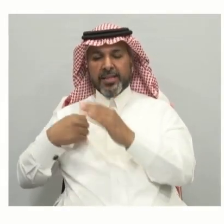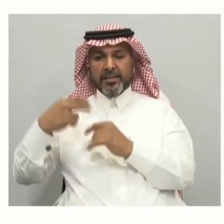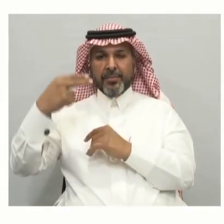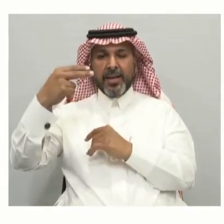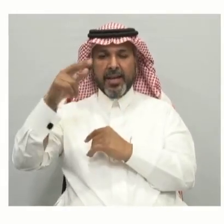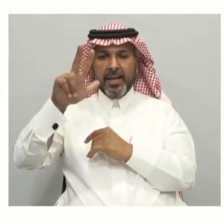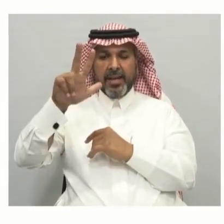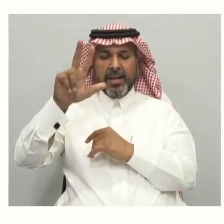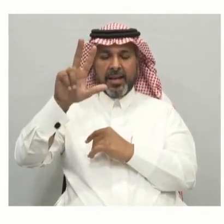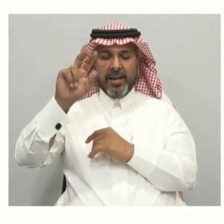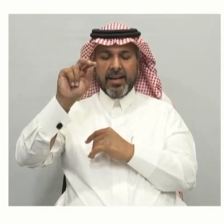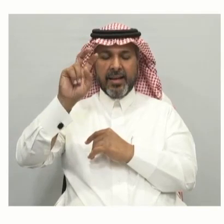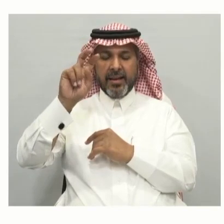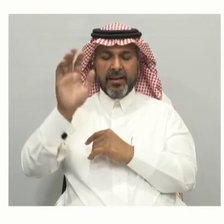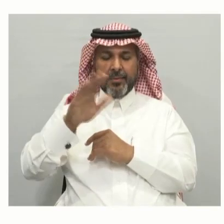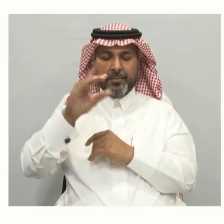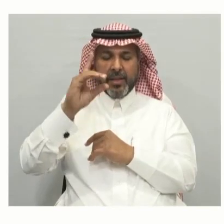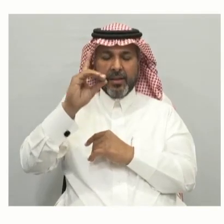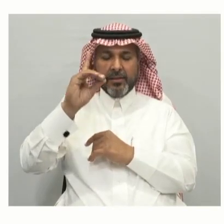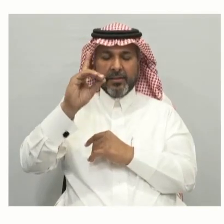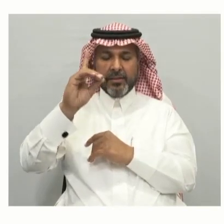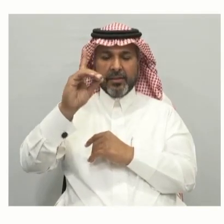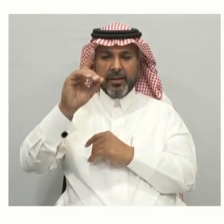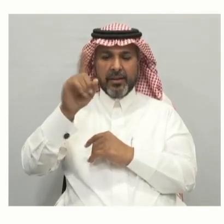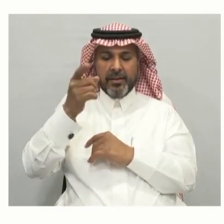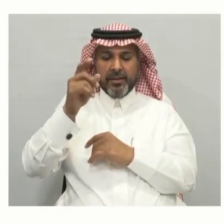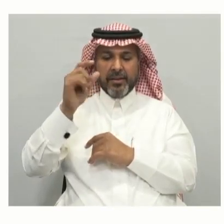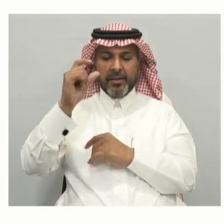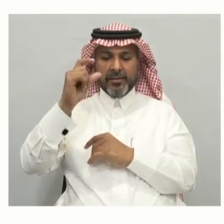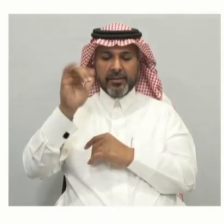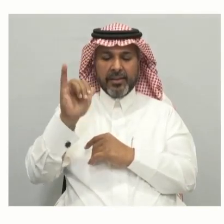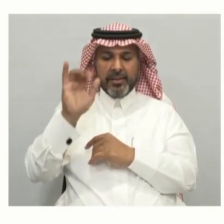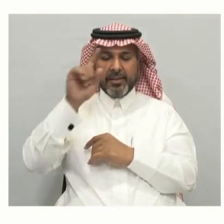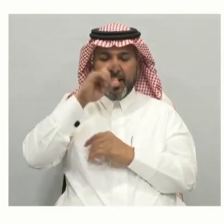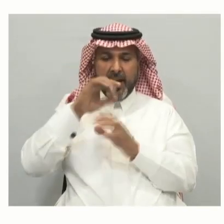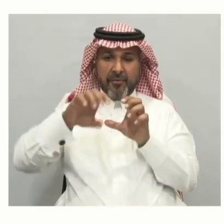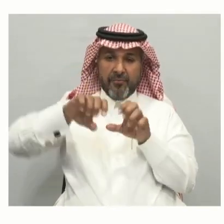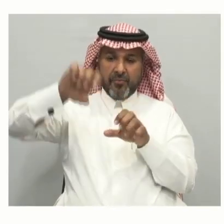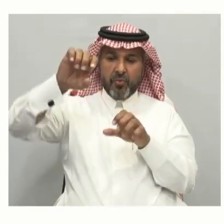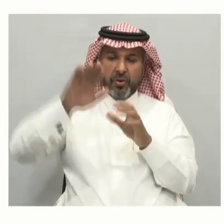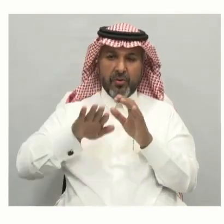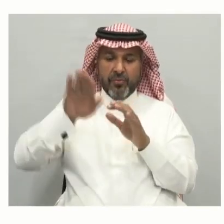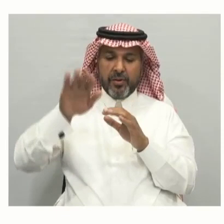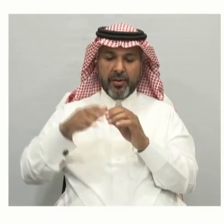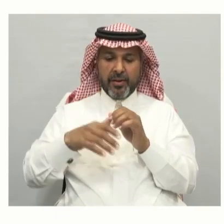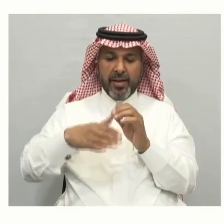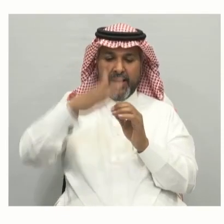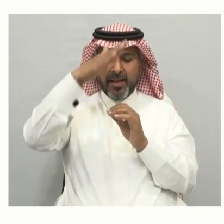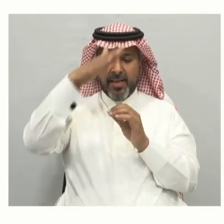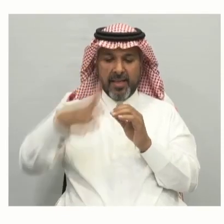بالنظر من اليسار الى اليمين نجد انها مائله الى الاعلى العلاقه طرديه هنا